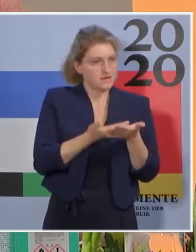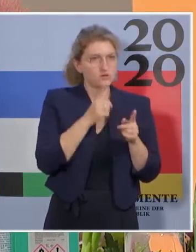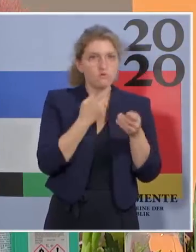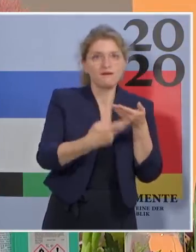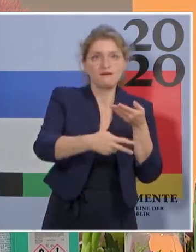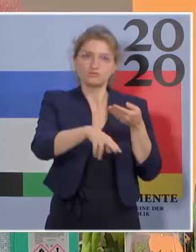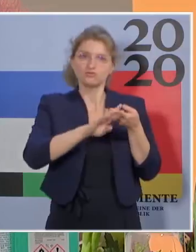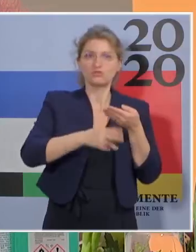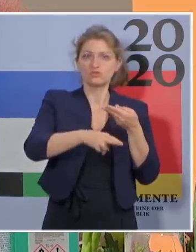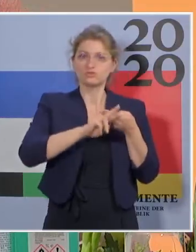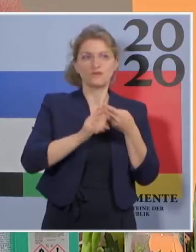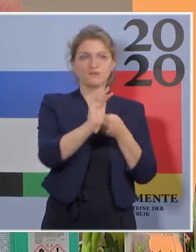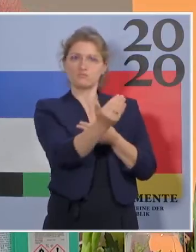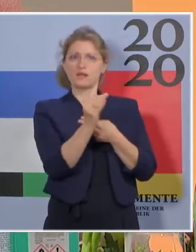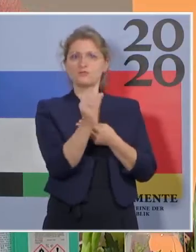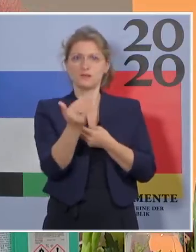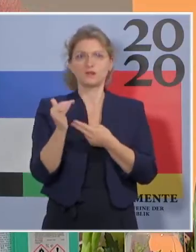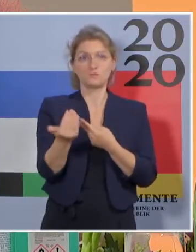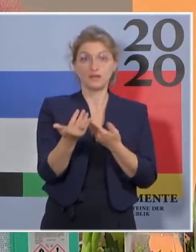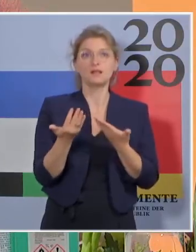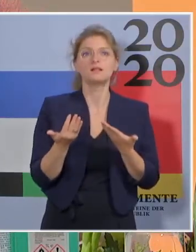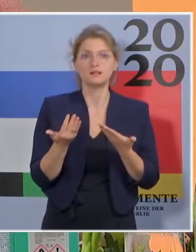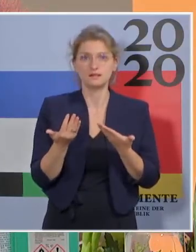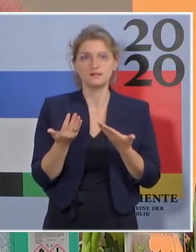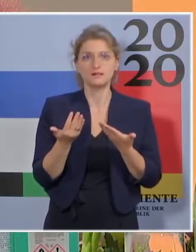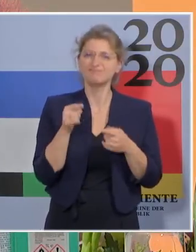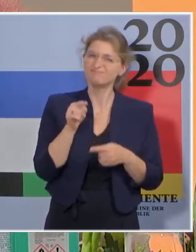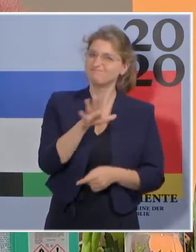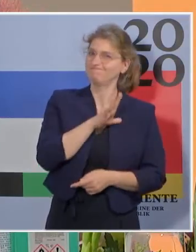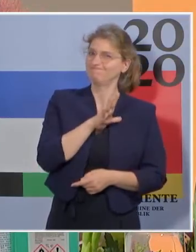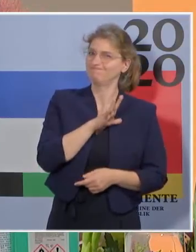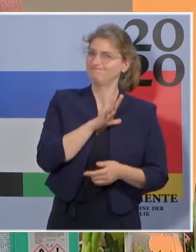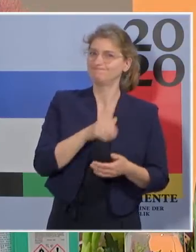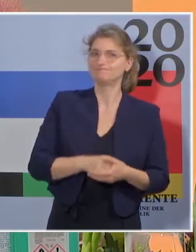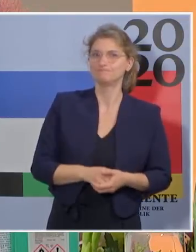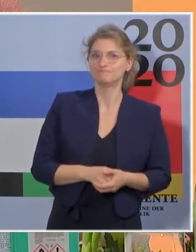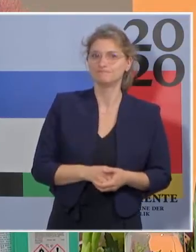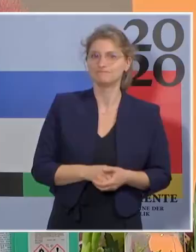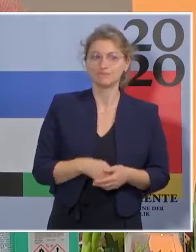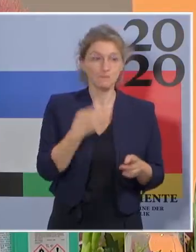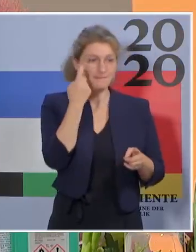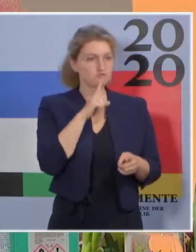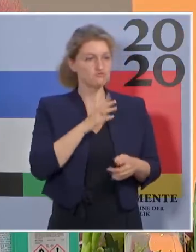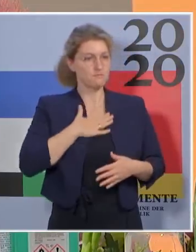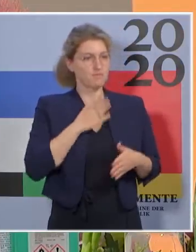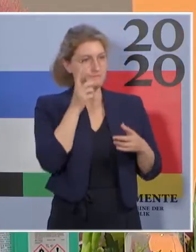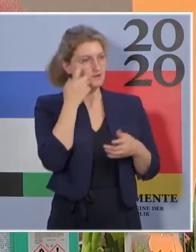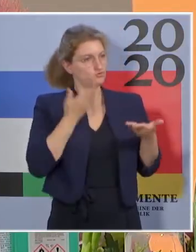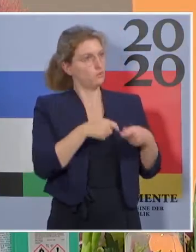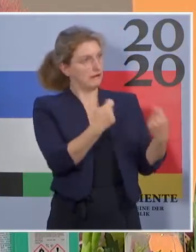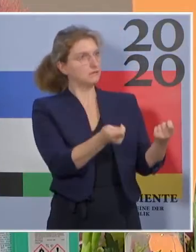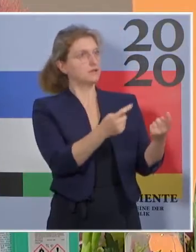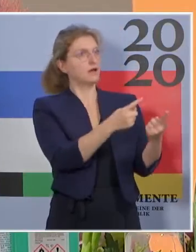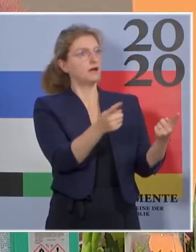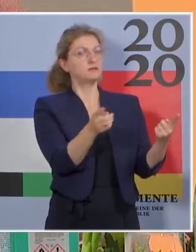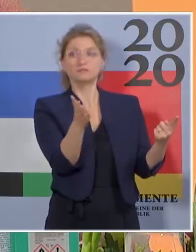kreierten Echokammer immer und wieder gespiegelt bekommen, in der Meinung, dass es keine andere Meinung gäbe.